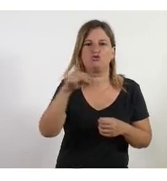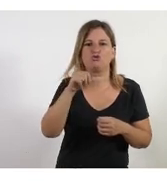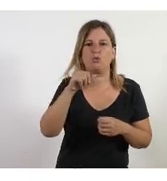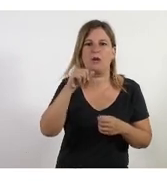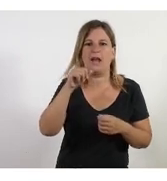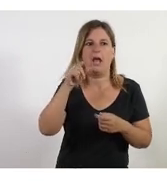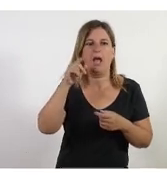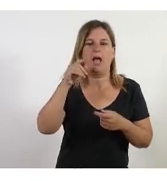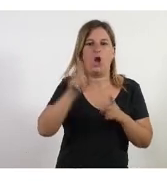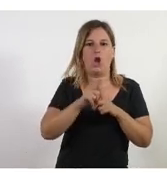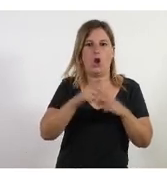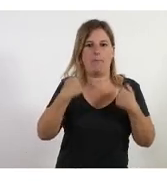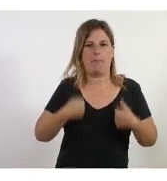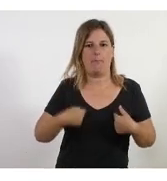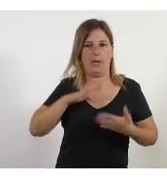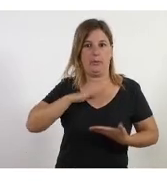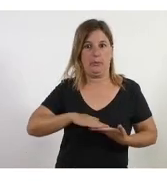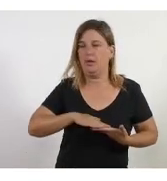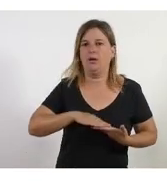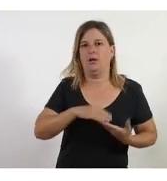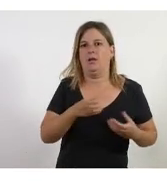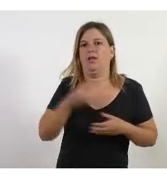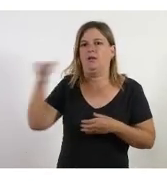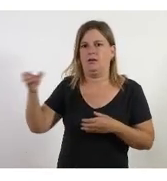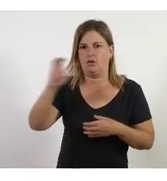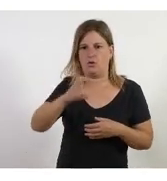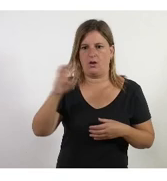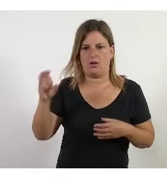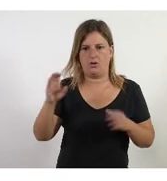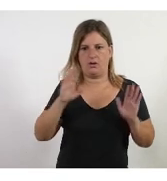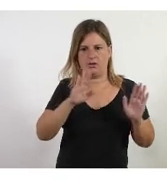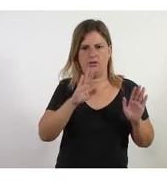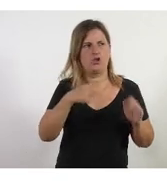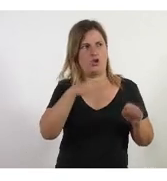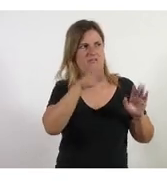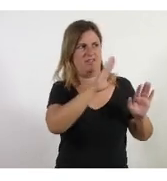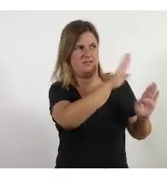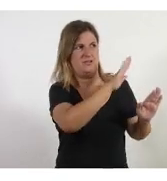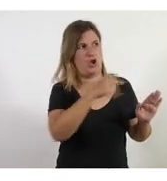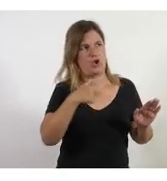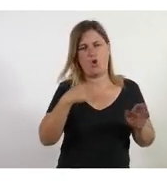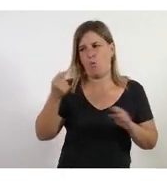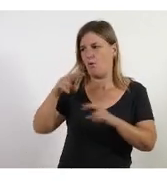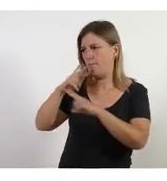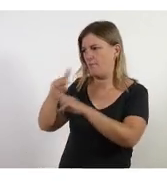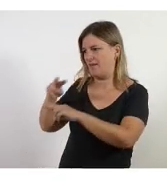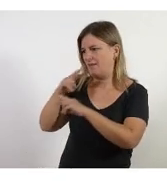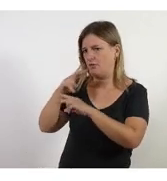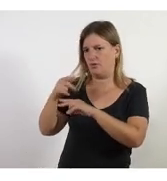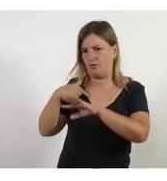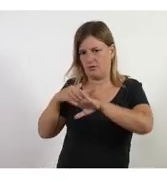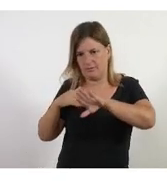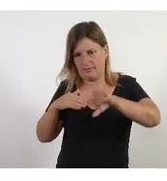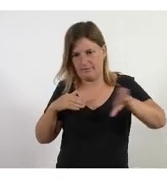tot allò per allà. I jo li dic, a veure, un momento, ¿me dejan hablar un momentito con la senyora? Els vaig retirar tots